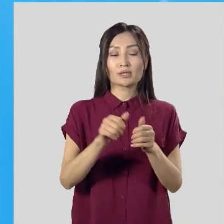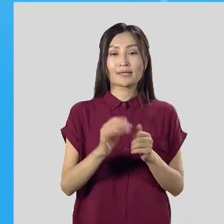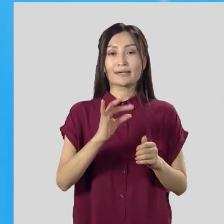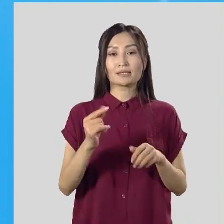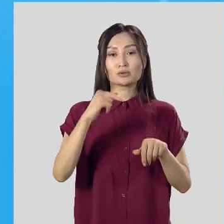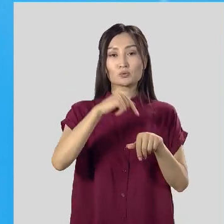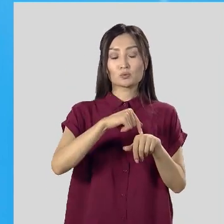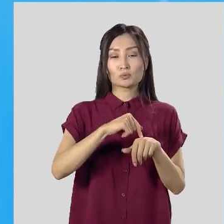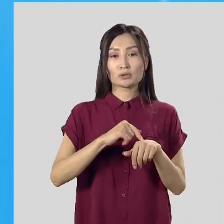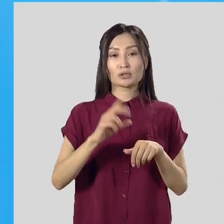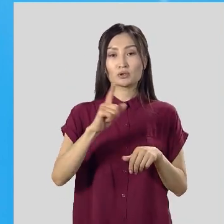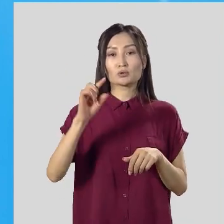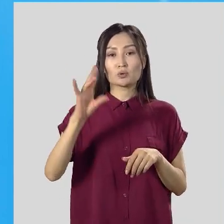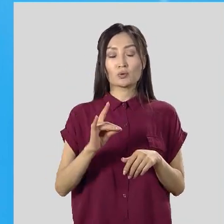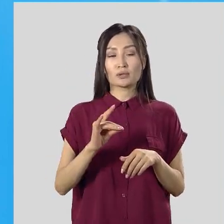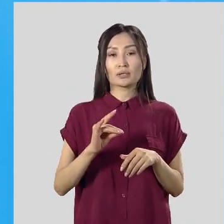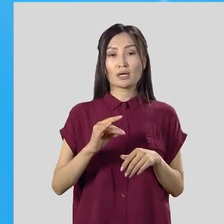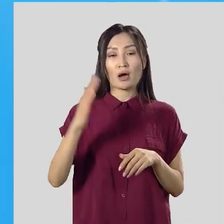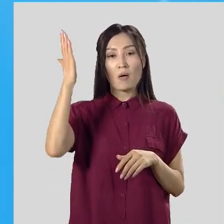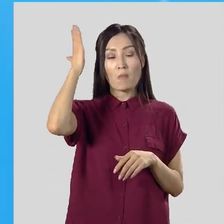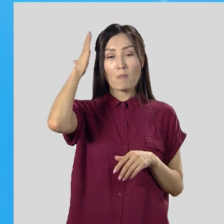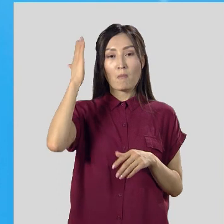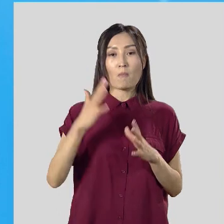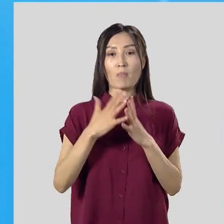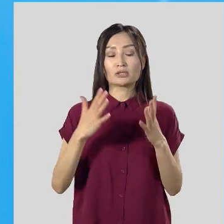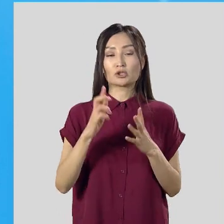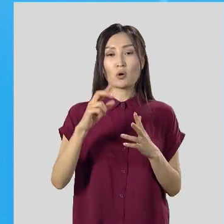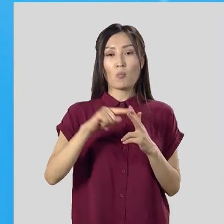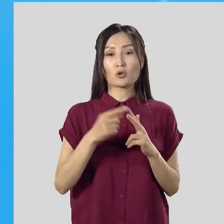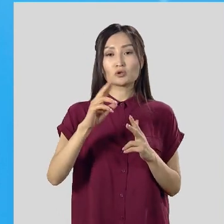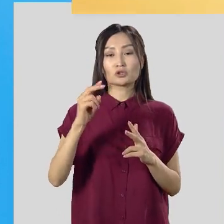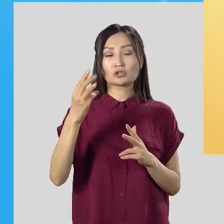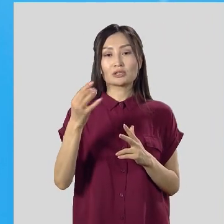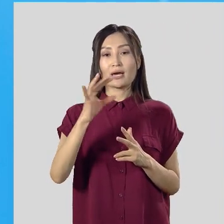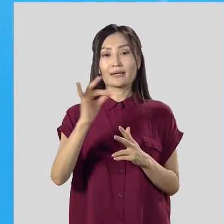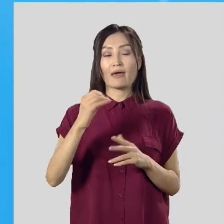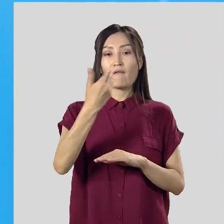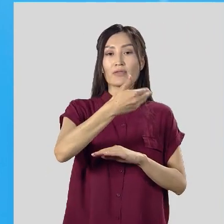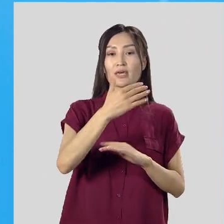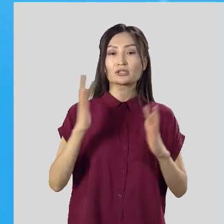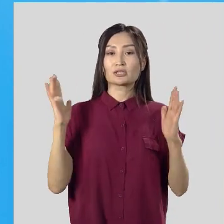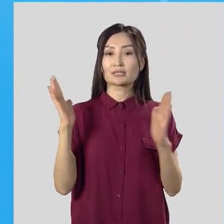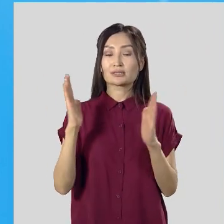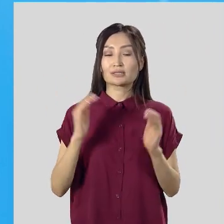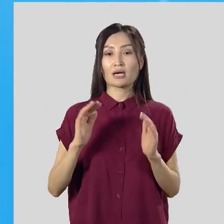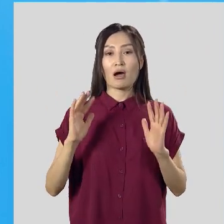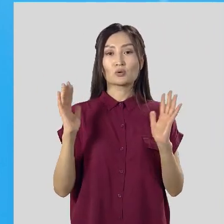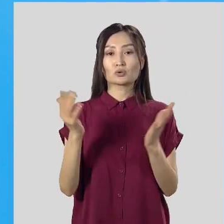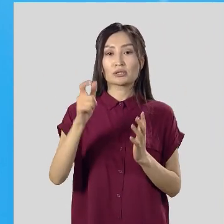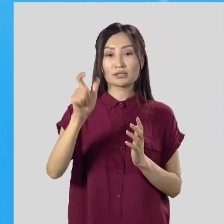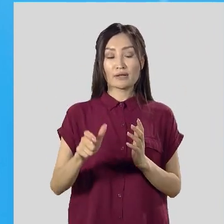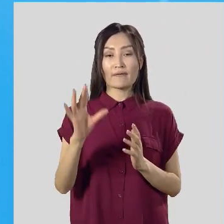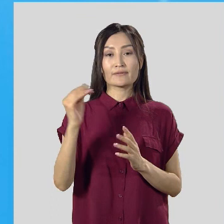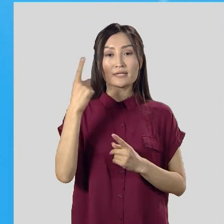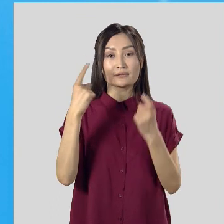и чувствительных зон коры больших полушарий. Внешняя среда, окружающая человека,